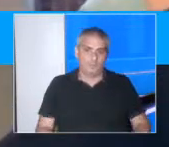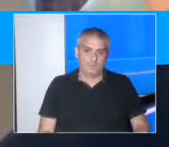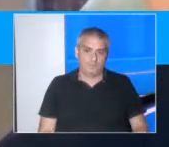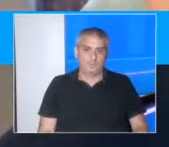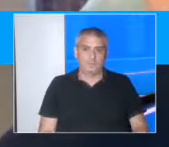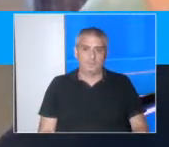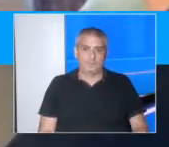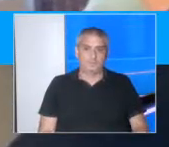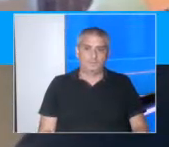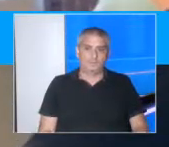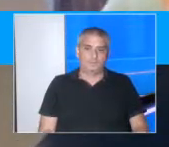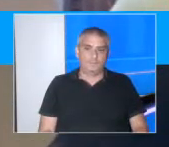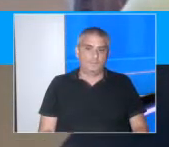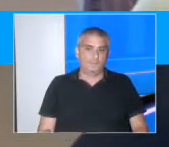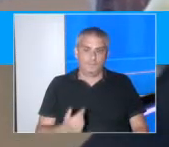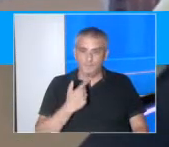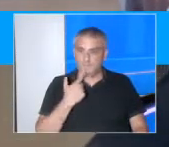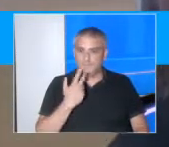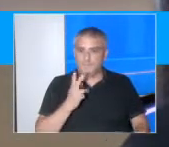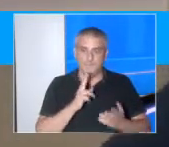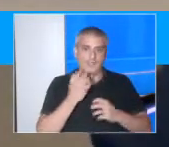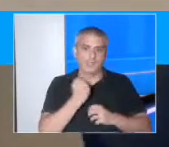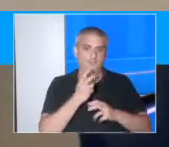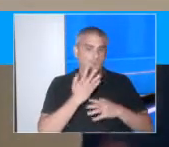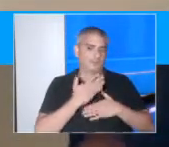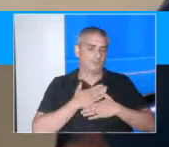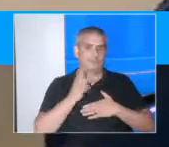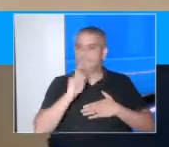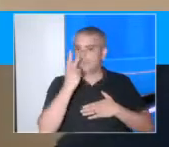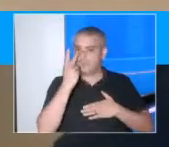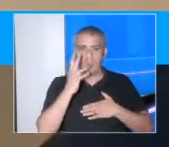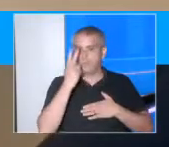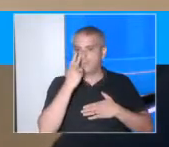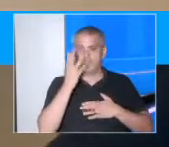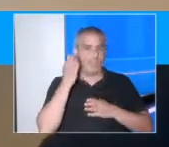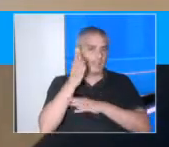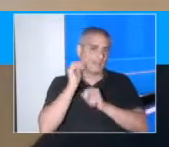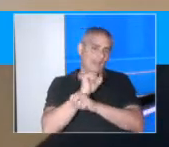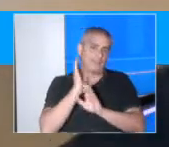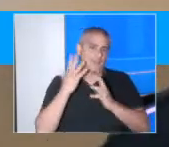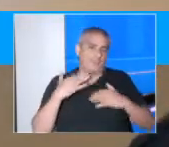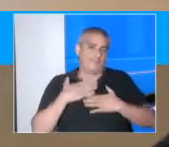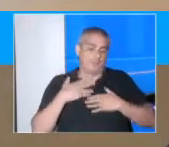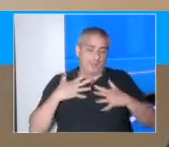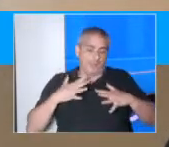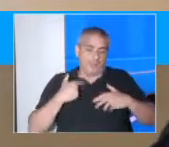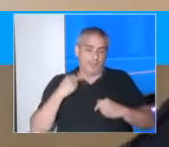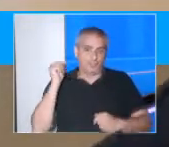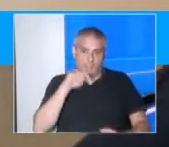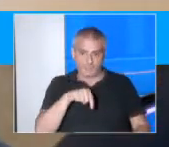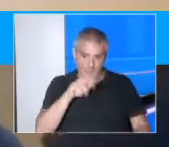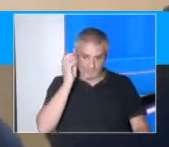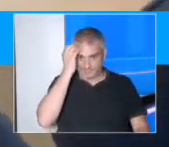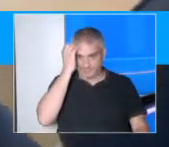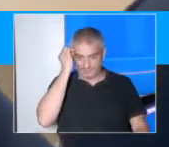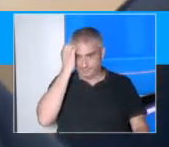שה... האפוטרופסות נשארת אצלי, והוא לא יראה את כותלי הכלא, זה מה שכל כך הפחיד אותי ורעדתי מזה כשהגעתי.